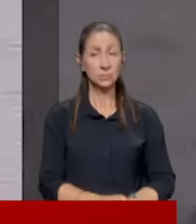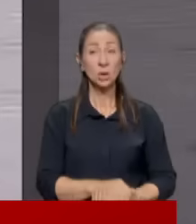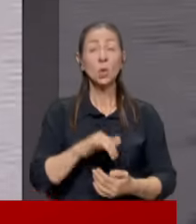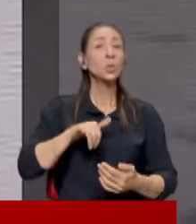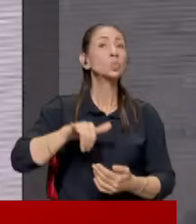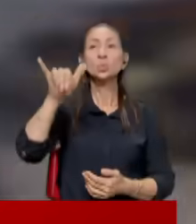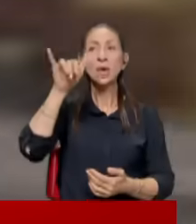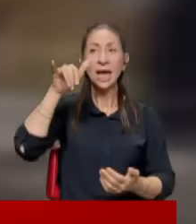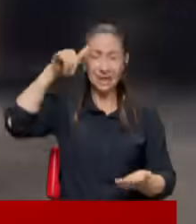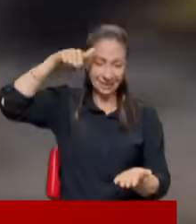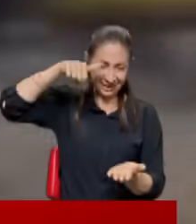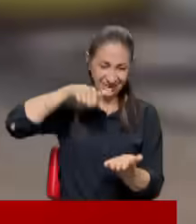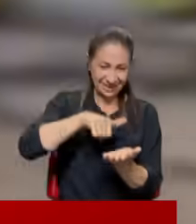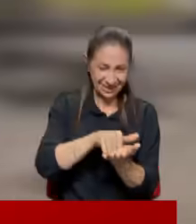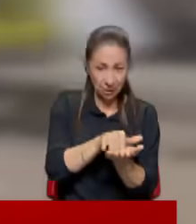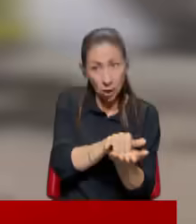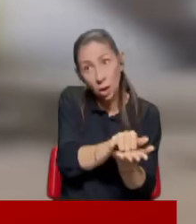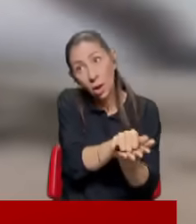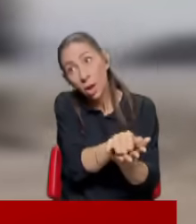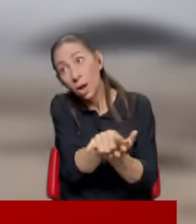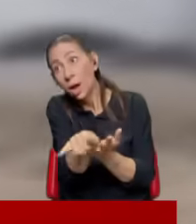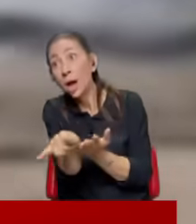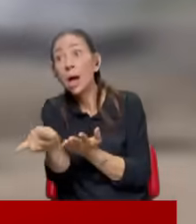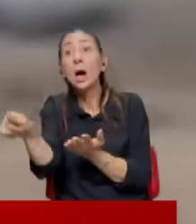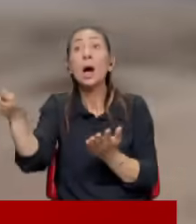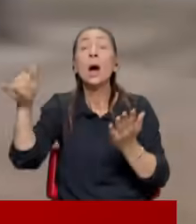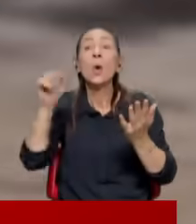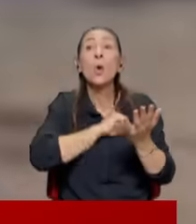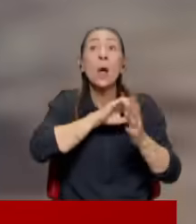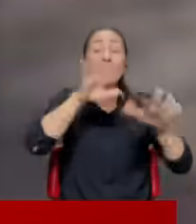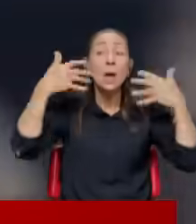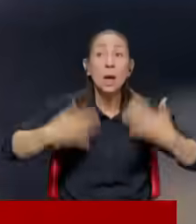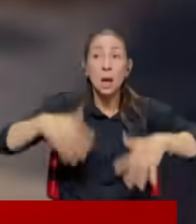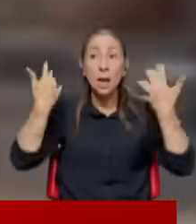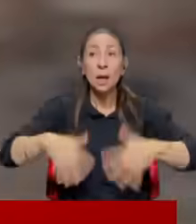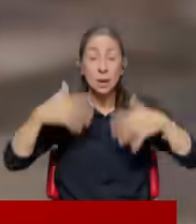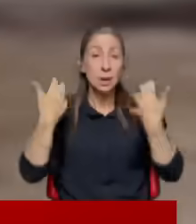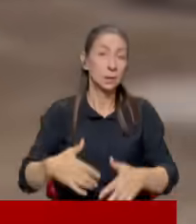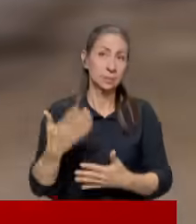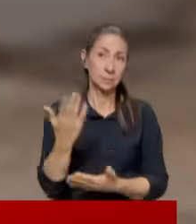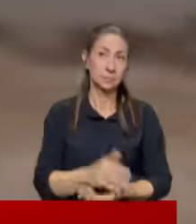Yolcu uçağı inişte pistten çıktı. Onlarca kişi korku dolu anlar yaşadı.